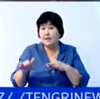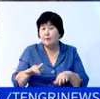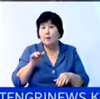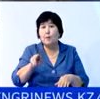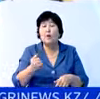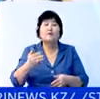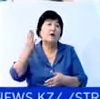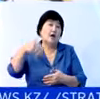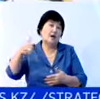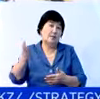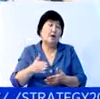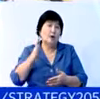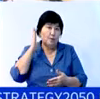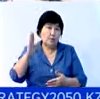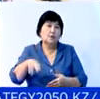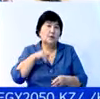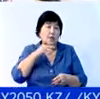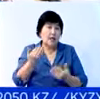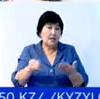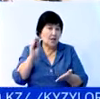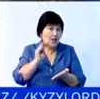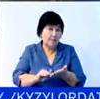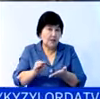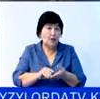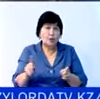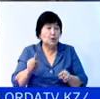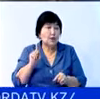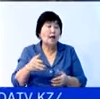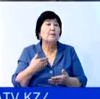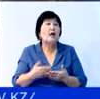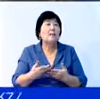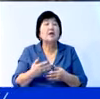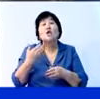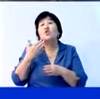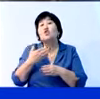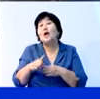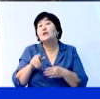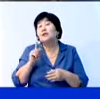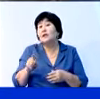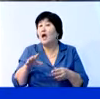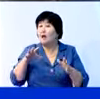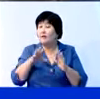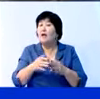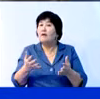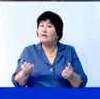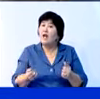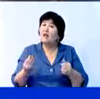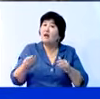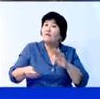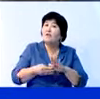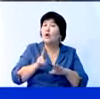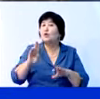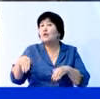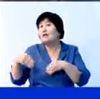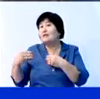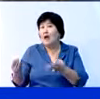его опровержению. Давайте будем отслеживать, если написали, что там, если там, например, в части этого, что взял взятки, кому-то что-то